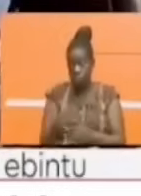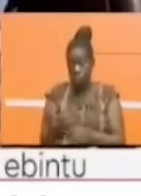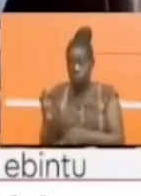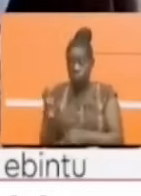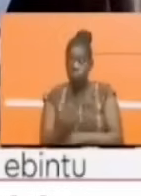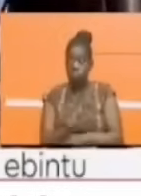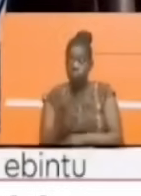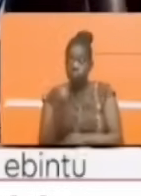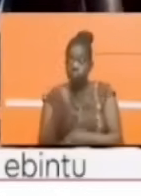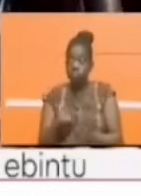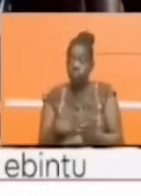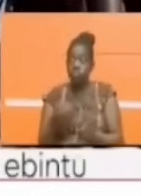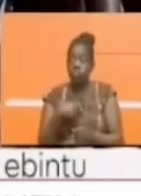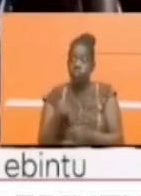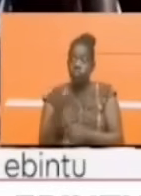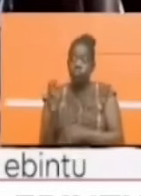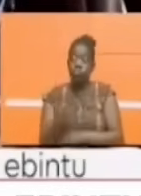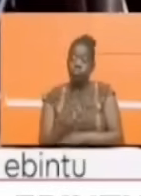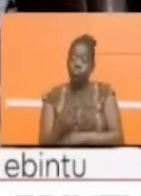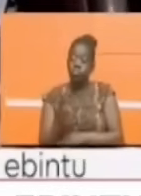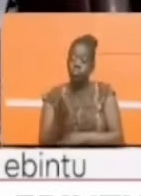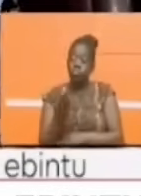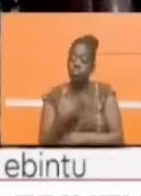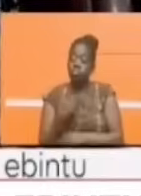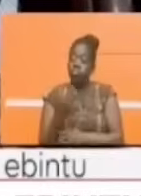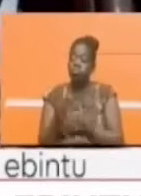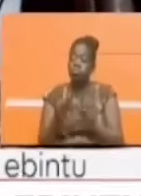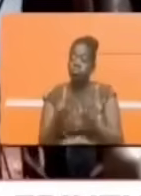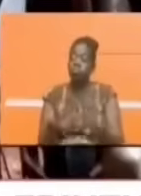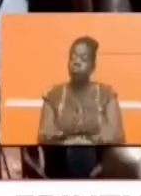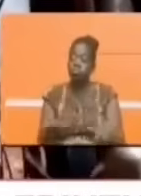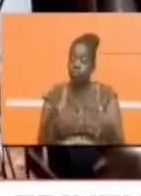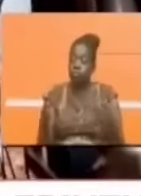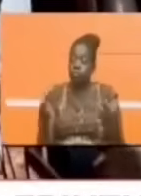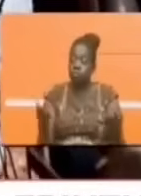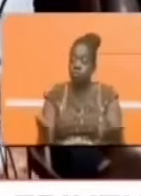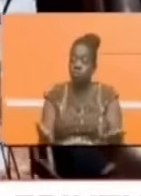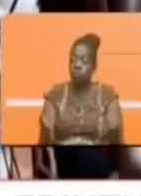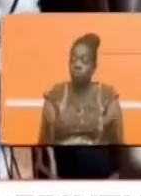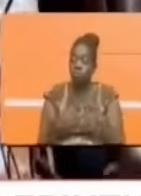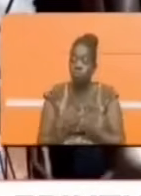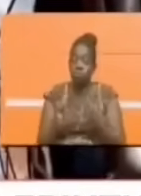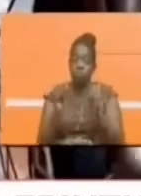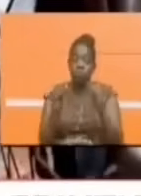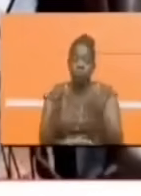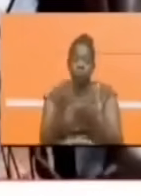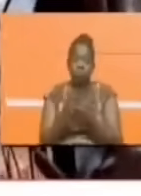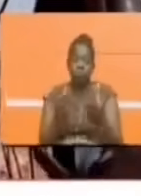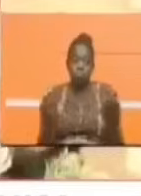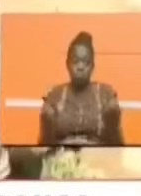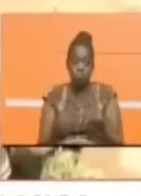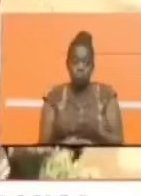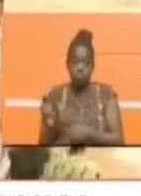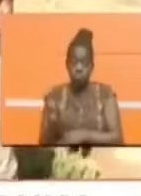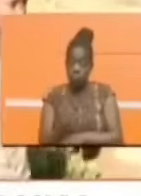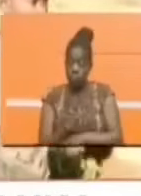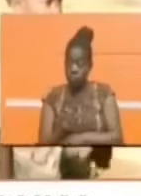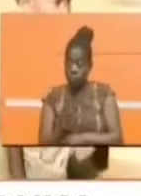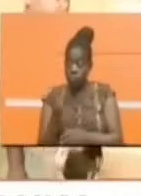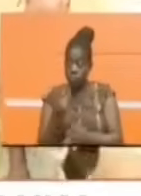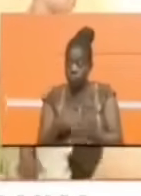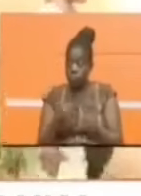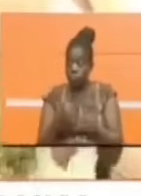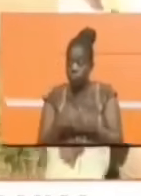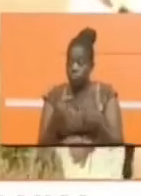spying bagamba nze okumu spying sina nakagaali nti oba kanansomosako ne kantusasa mweya okumuketta. Ategeeza mu kiseera